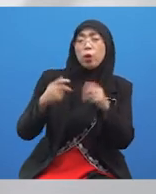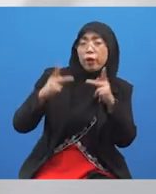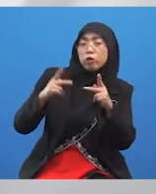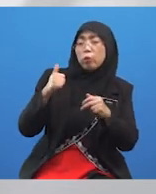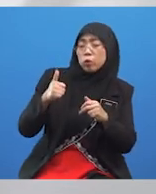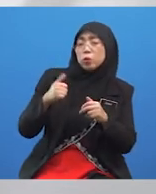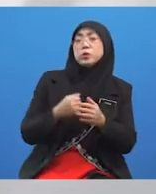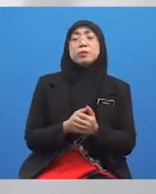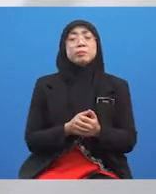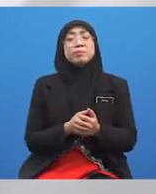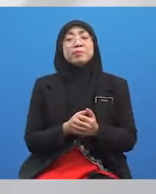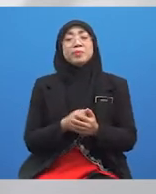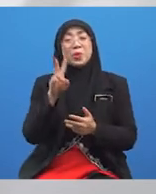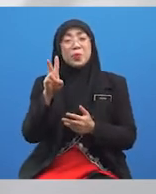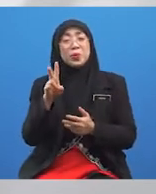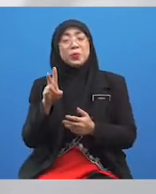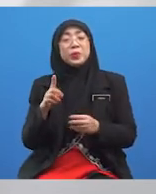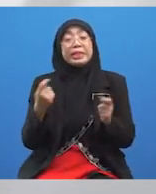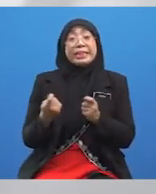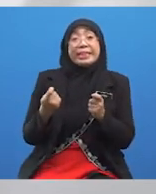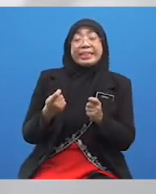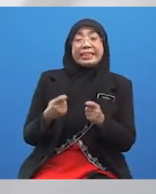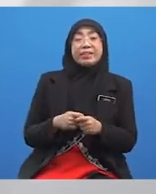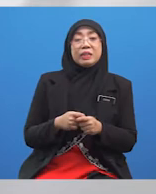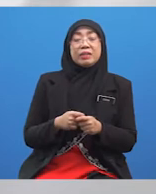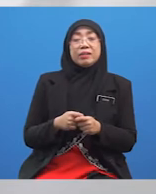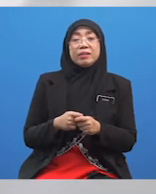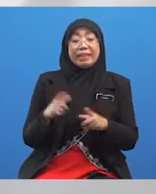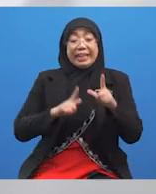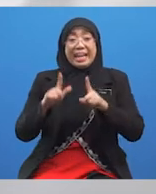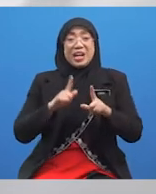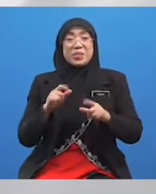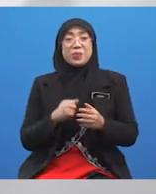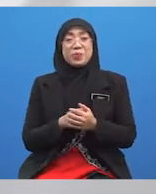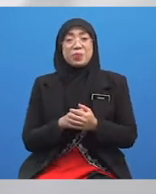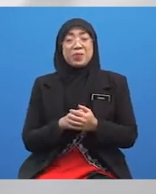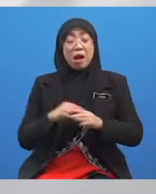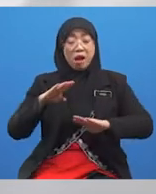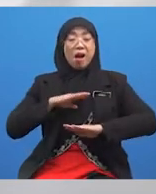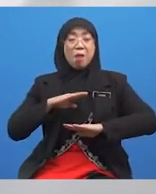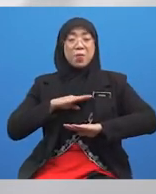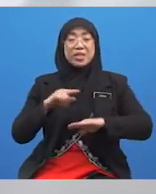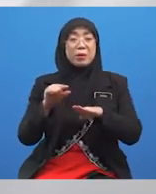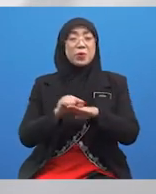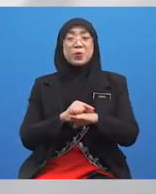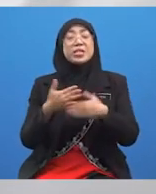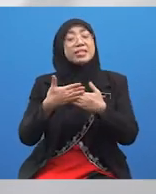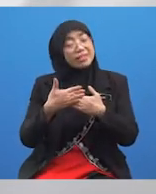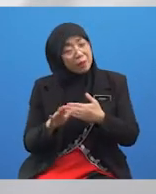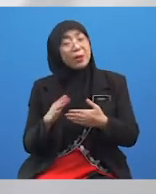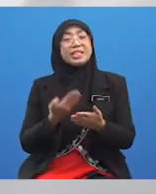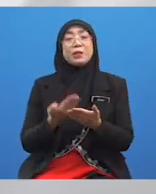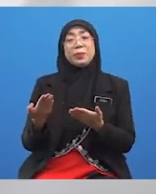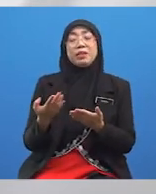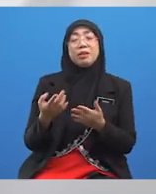Fakta 2, gelagat selepas pembelian. Huraian, kepuasan atau ketidakpuasan pengguna selepas membeli